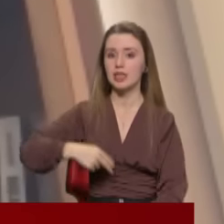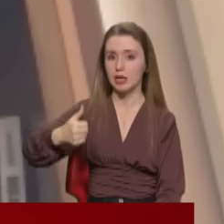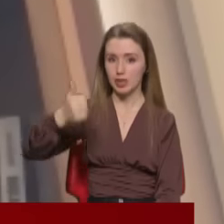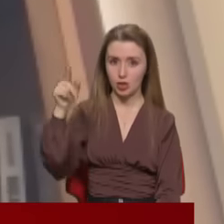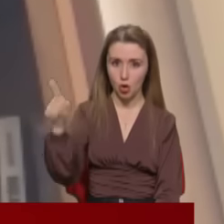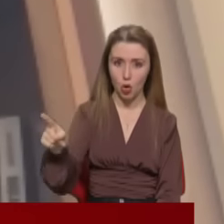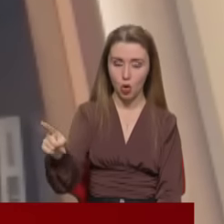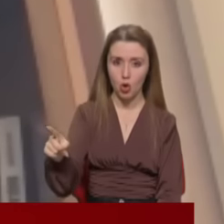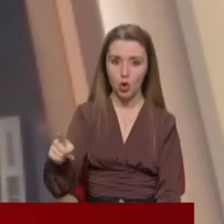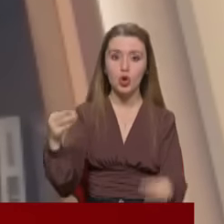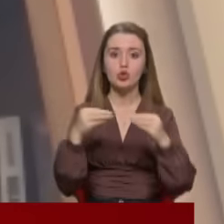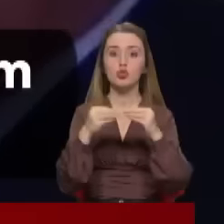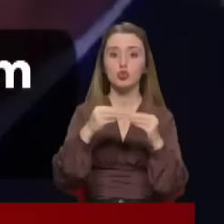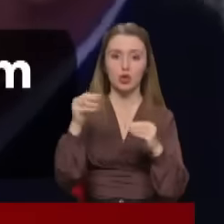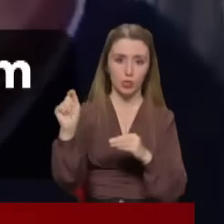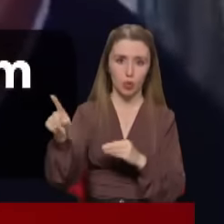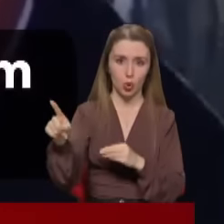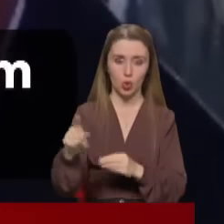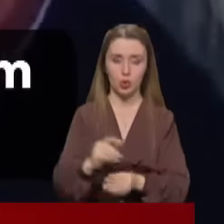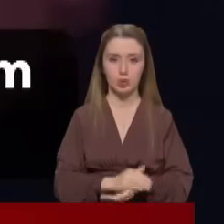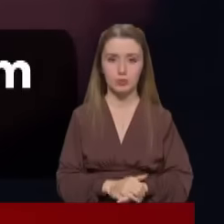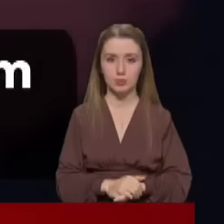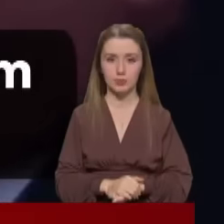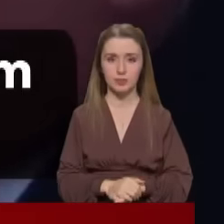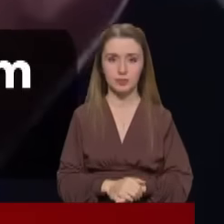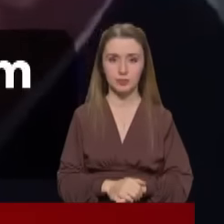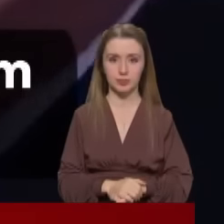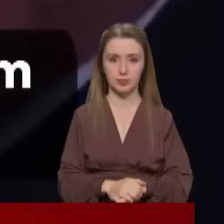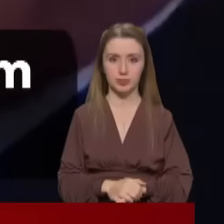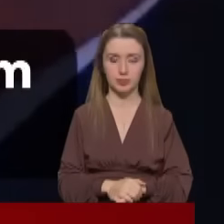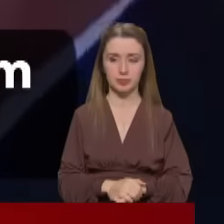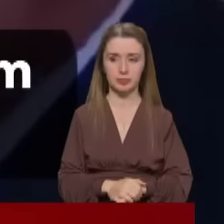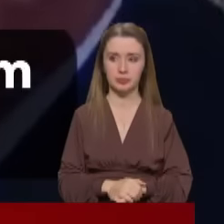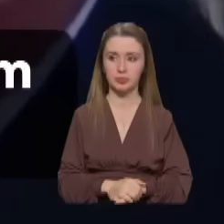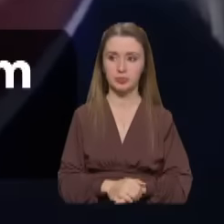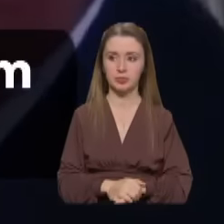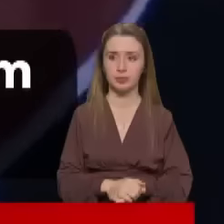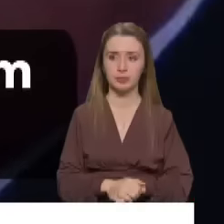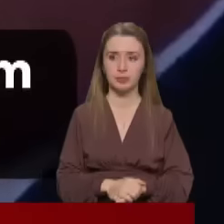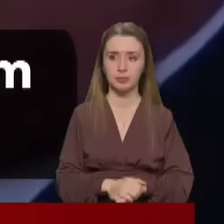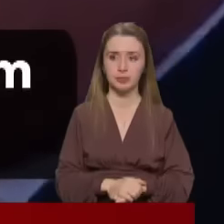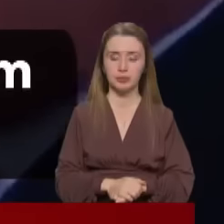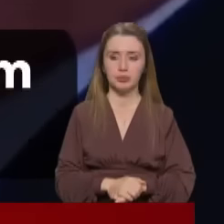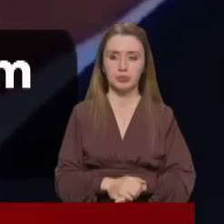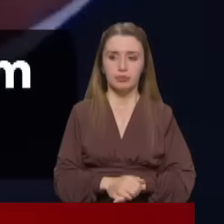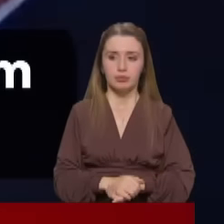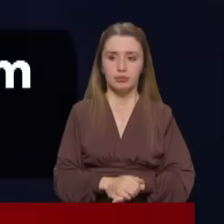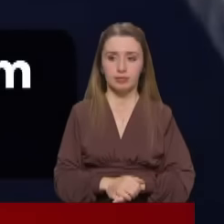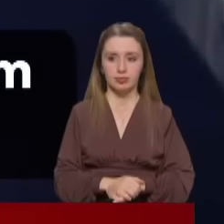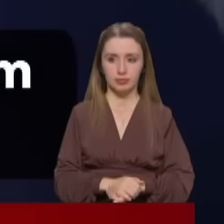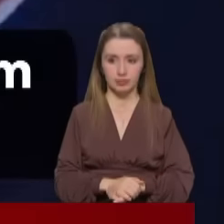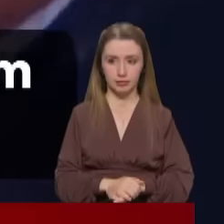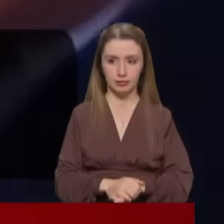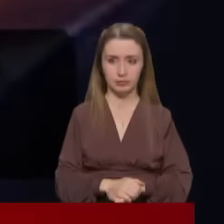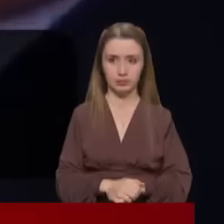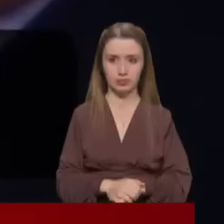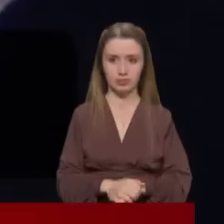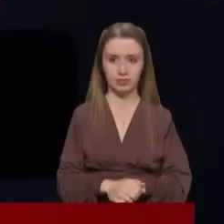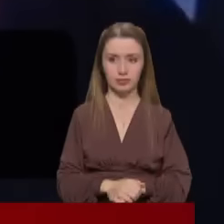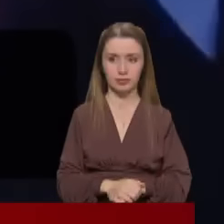başkanı. Aslında bir suç işlemektedir. Ben aslında bir şahıs değilim, bir ticaret yapmıyorum değil mi bir şey söyleyeyim? Ben bir devletin bir görevlisiyim.